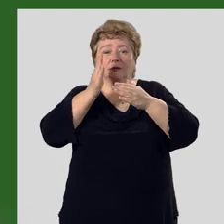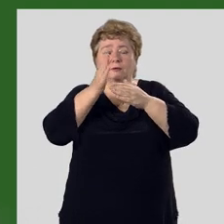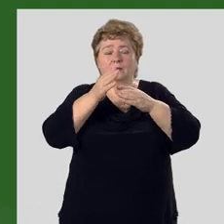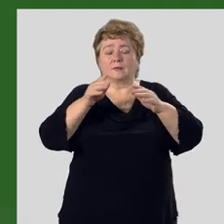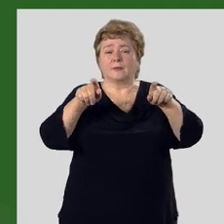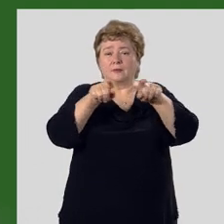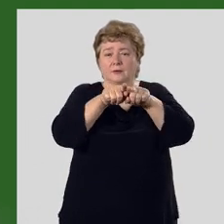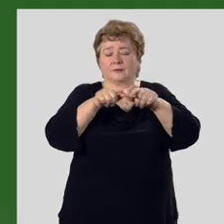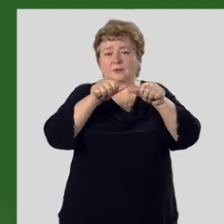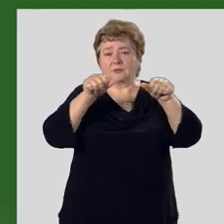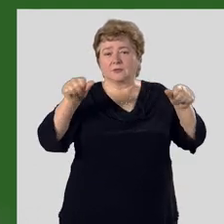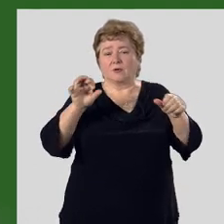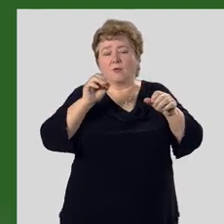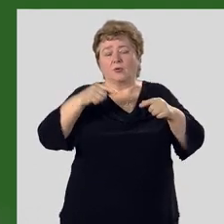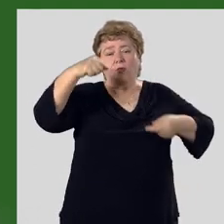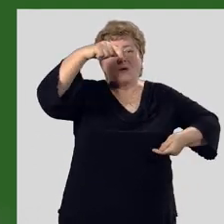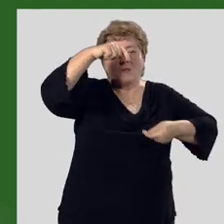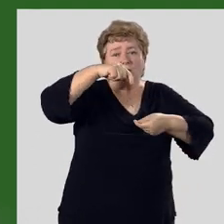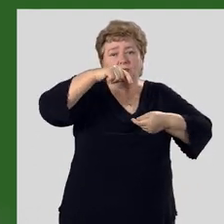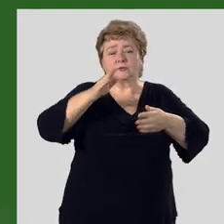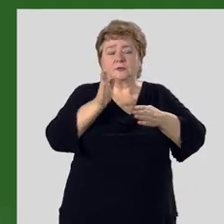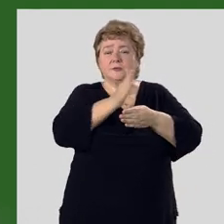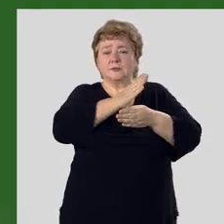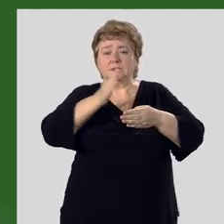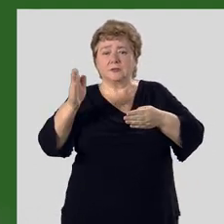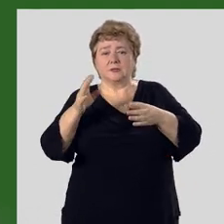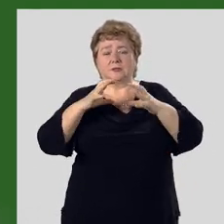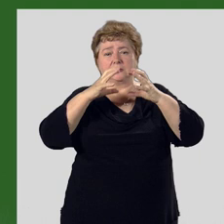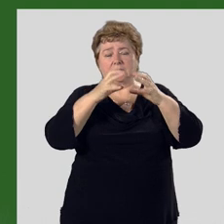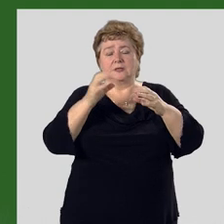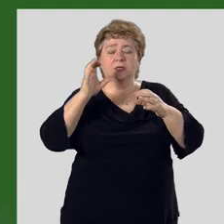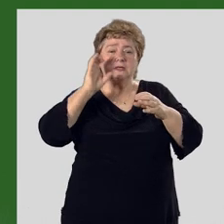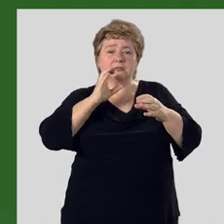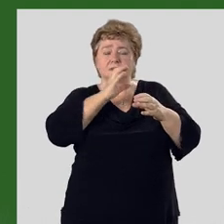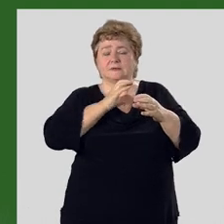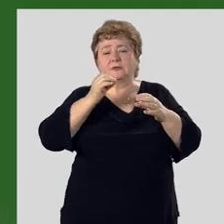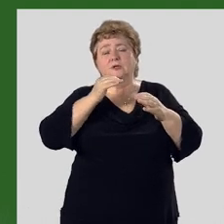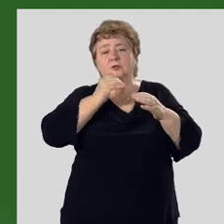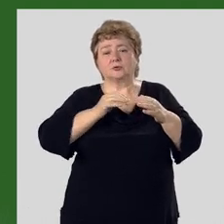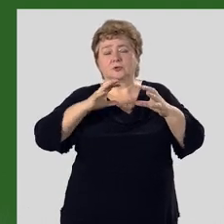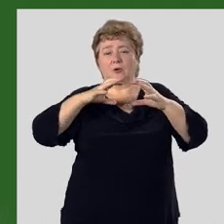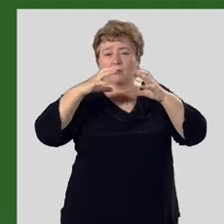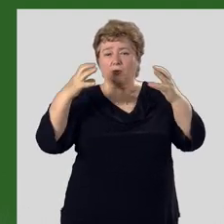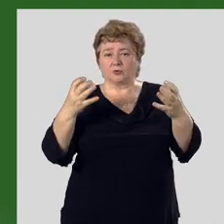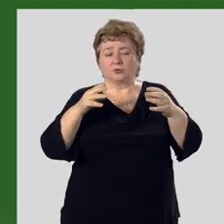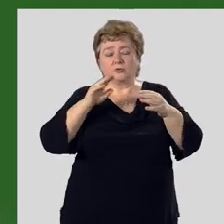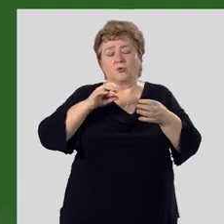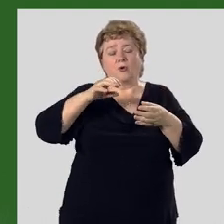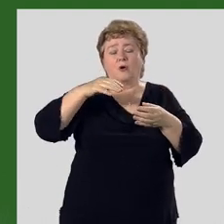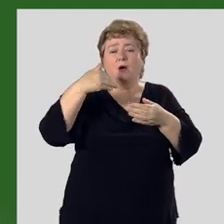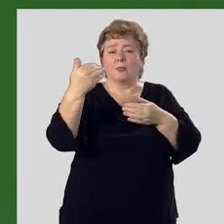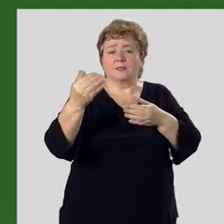на равном расстоянии от полюсов и делит Землю на северное и южное полушария, то относительно